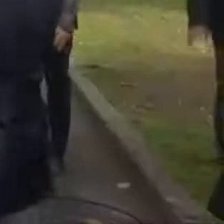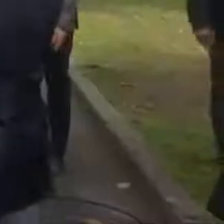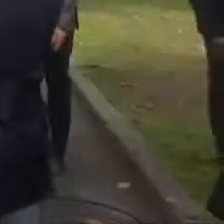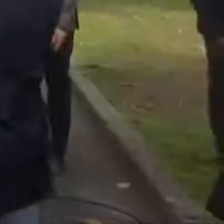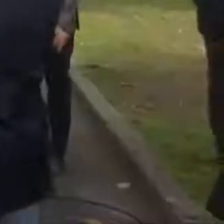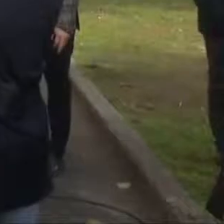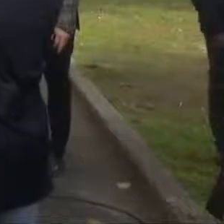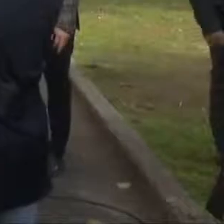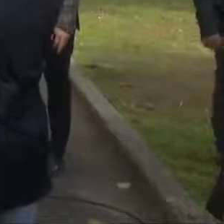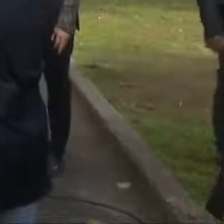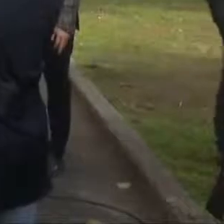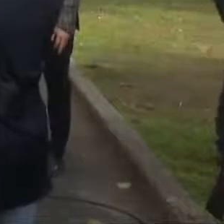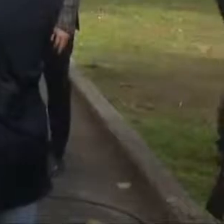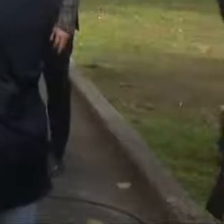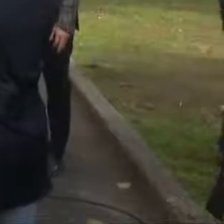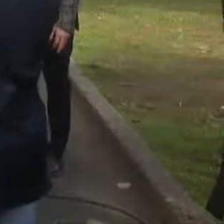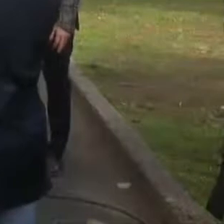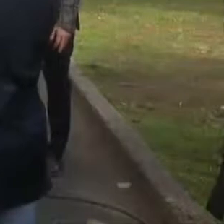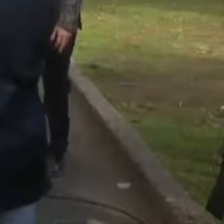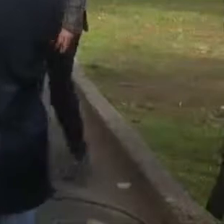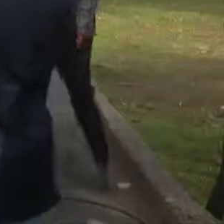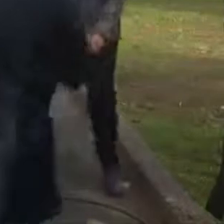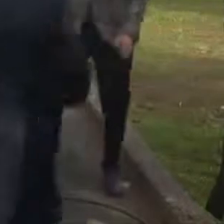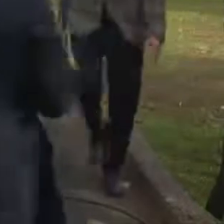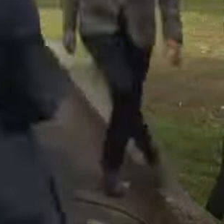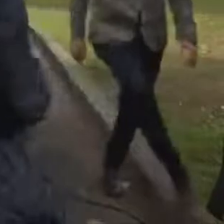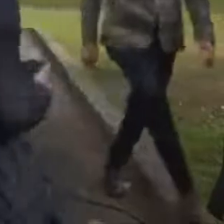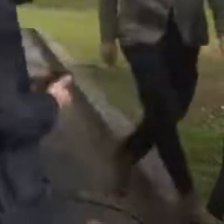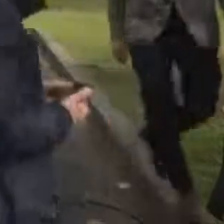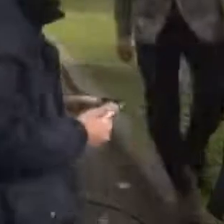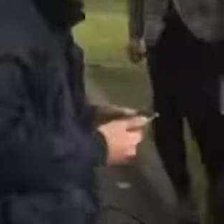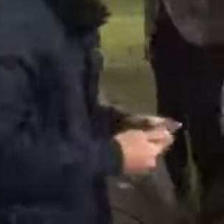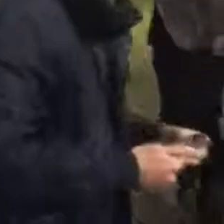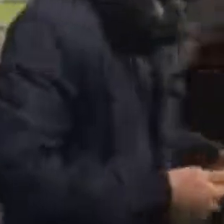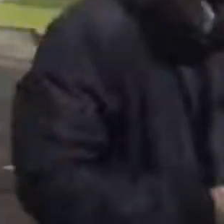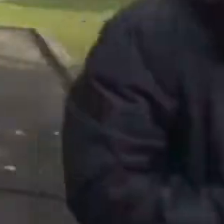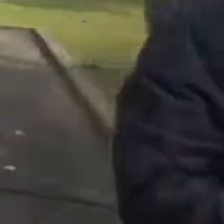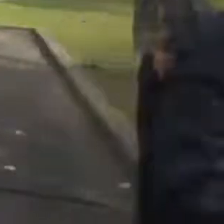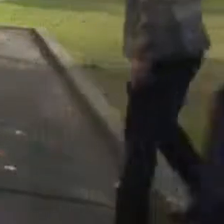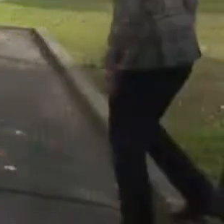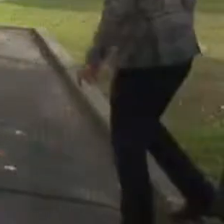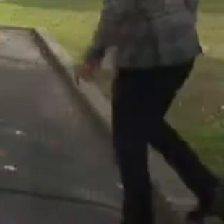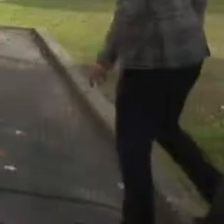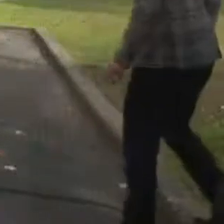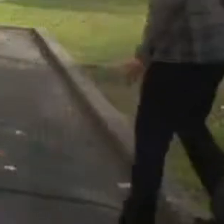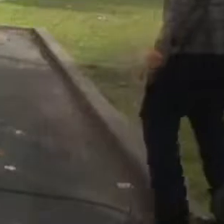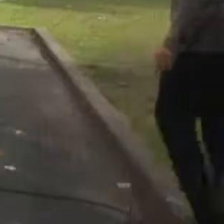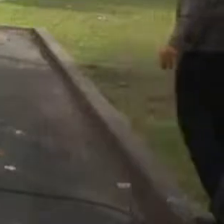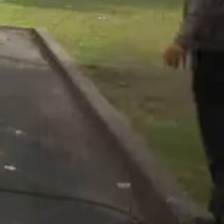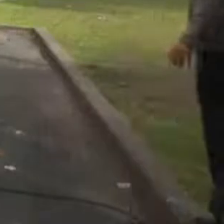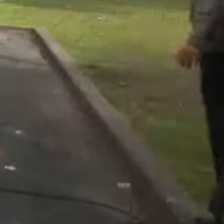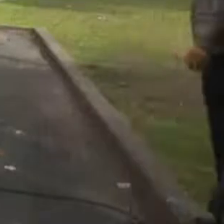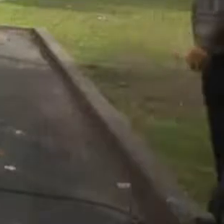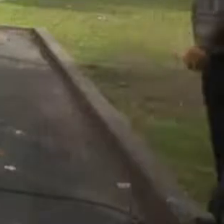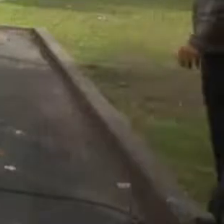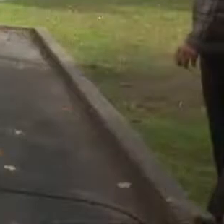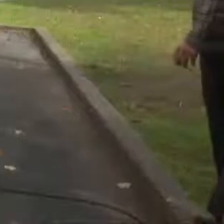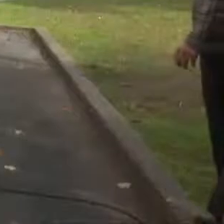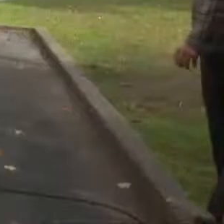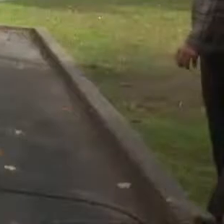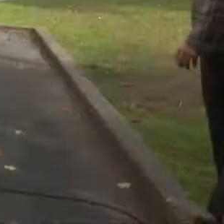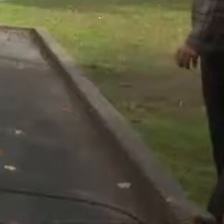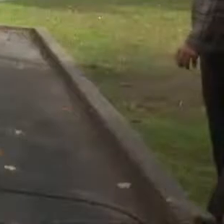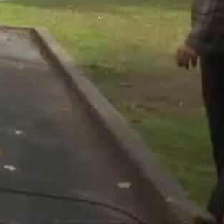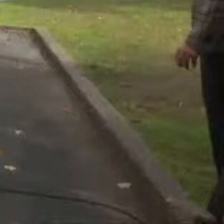Assessore, ti mando. Ecco, qui al centro, assessore, presidente, i